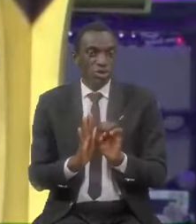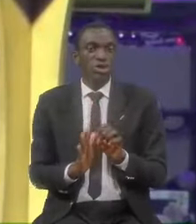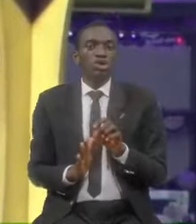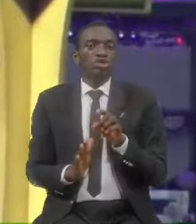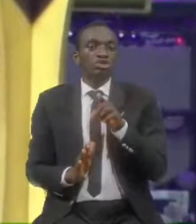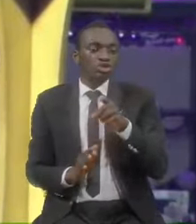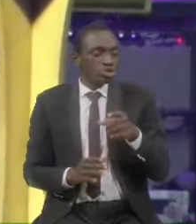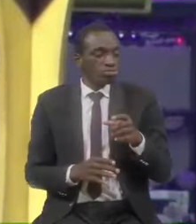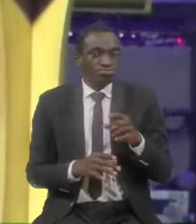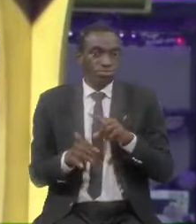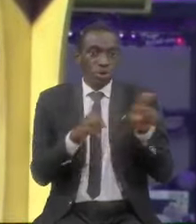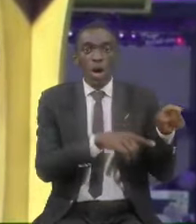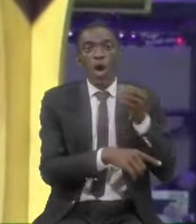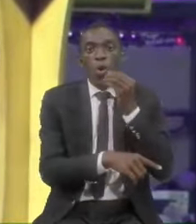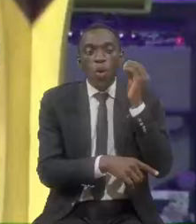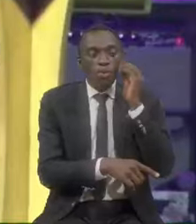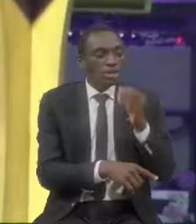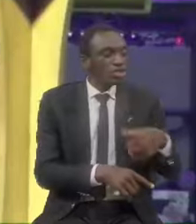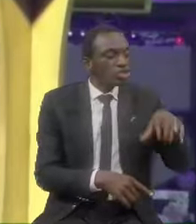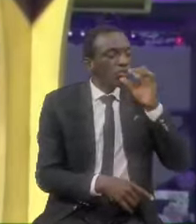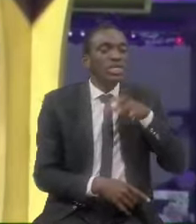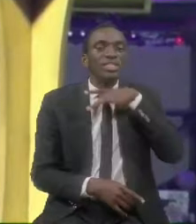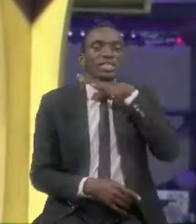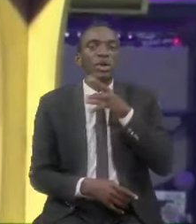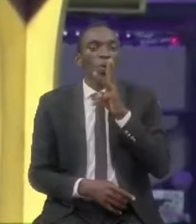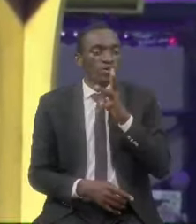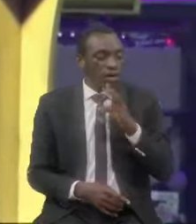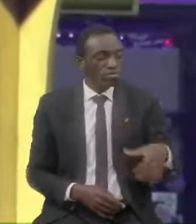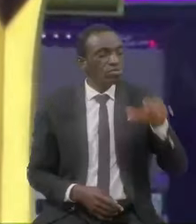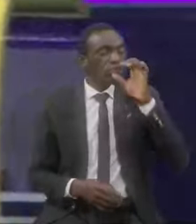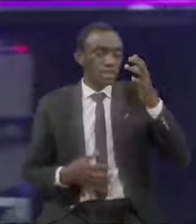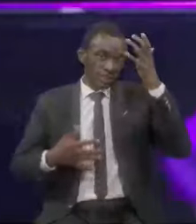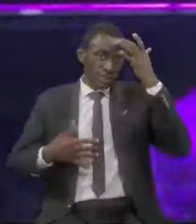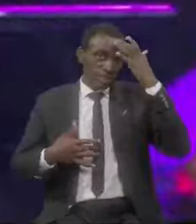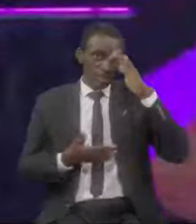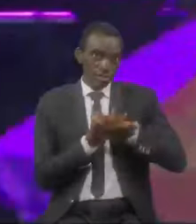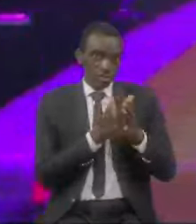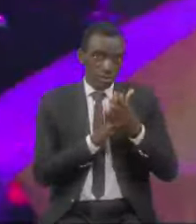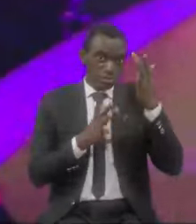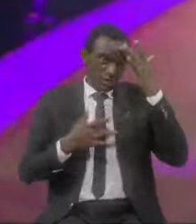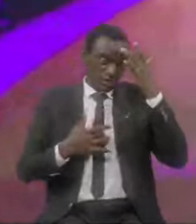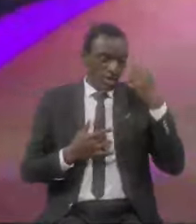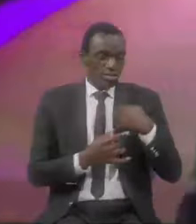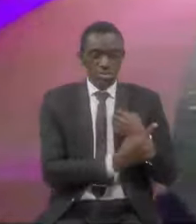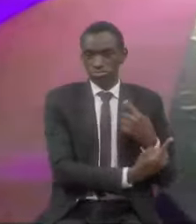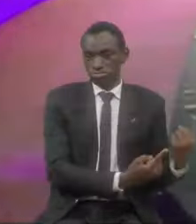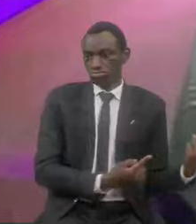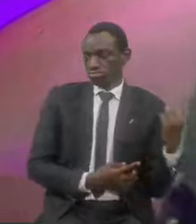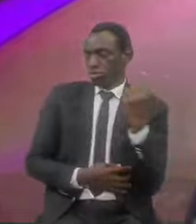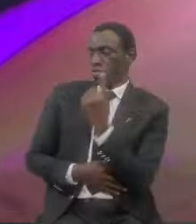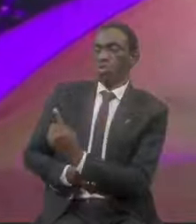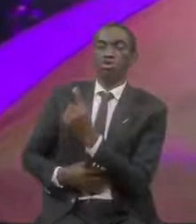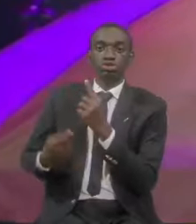étant un résultat, étant une conséquence de l'eau que vous buvez dans la communauté, vous êtes allé au docteur,